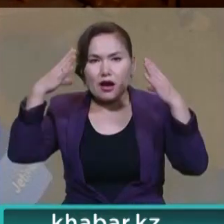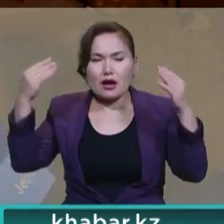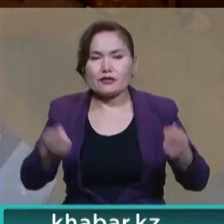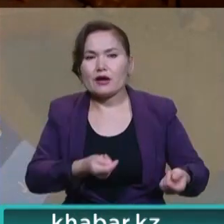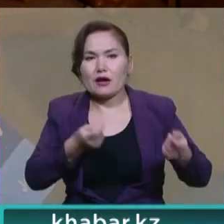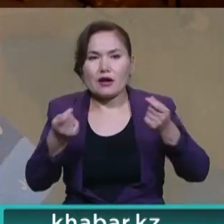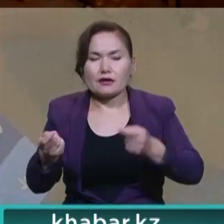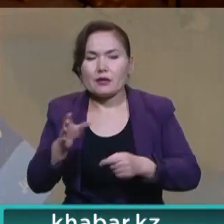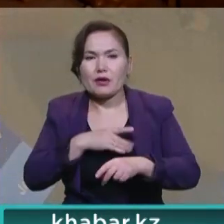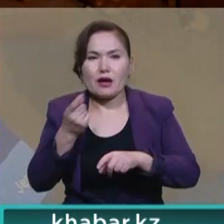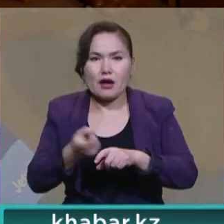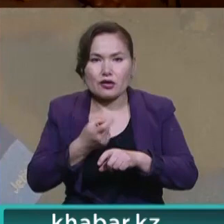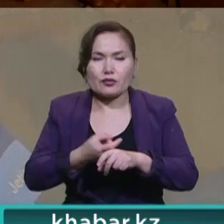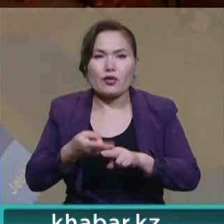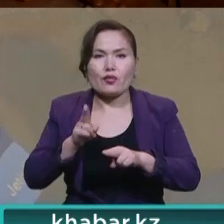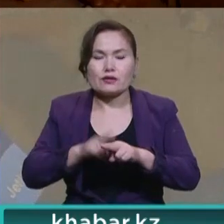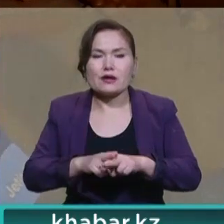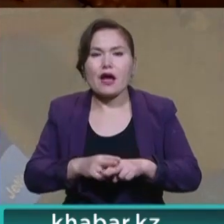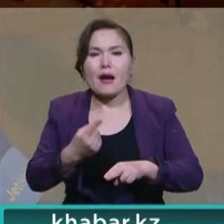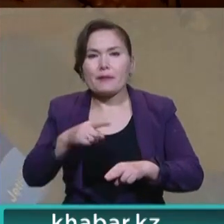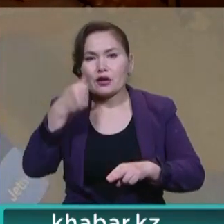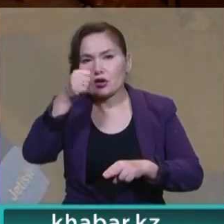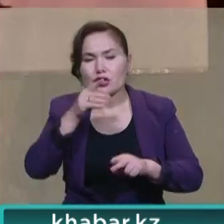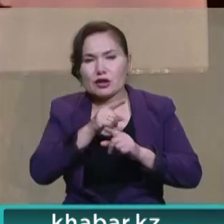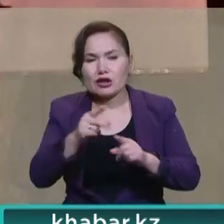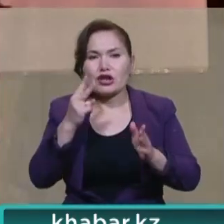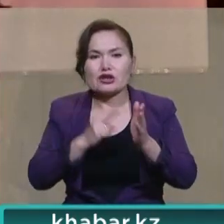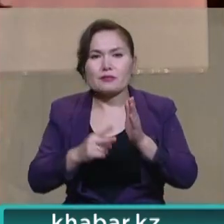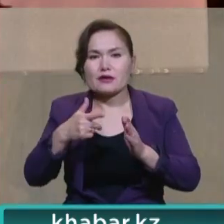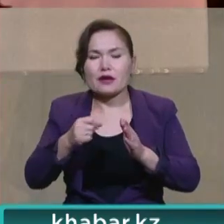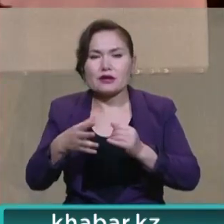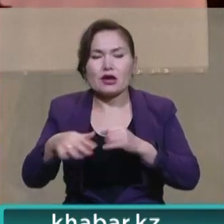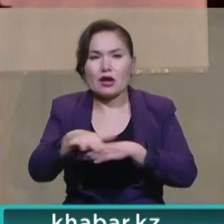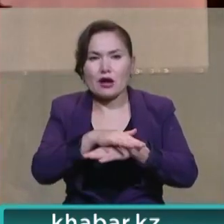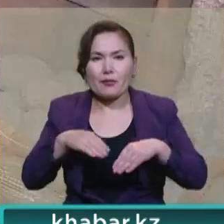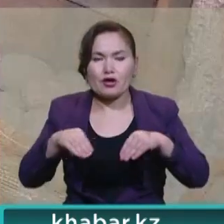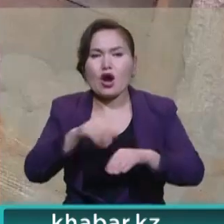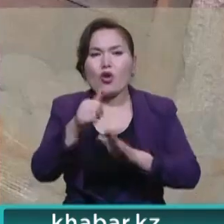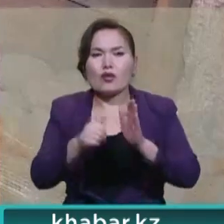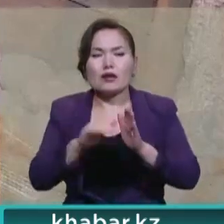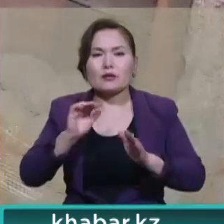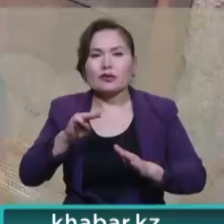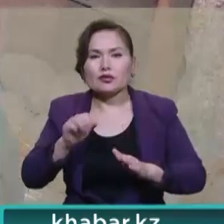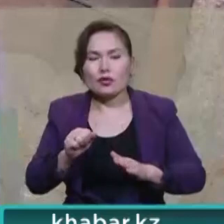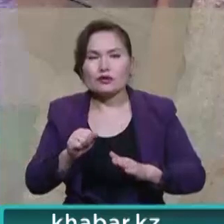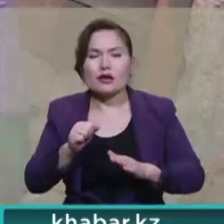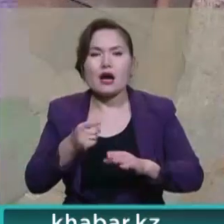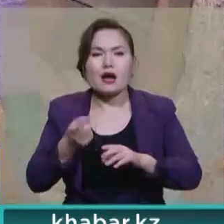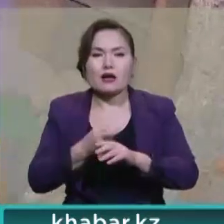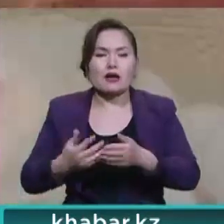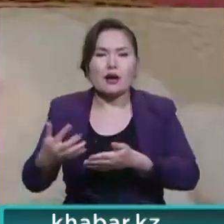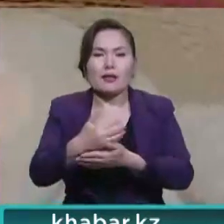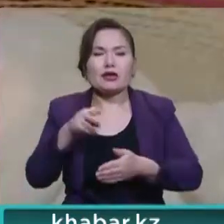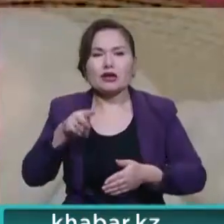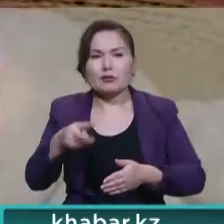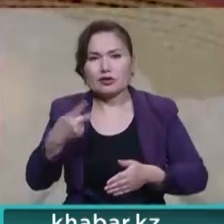агрия тұқымдары. Сол тұқымдарды бірінші жылы 70 гектарға егіліп, 70 гектардан 16 мың тонна тұқым алынып, ол 2020